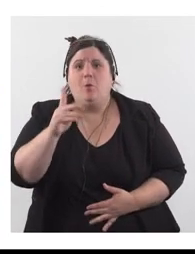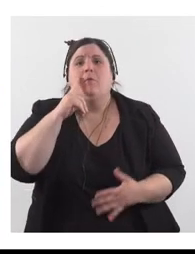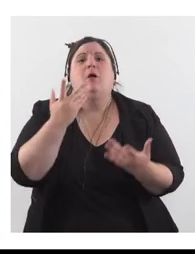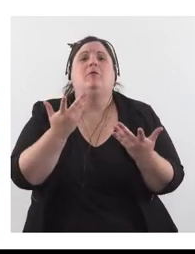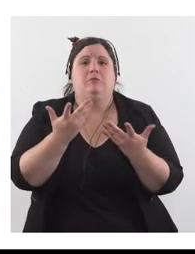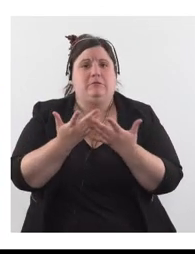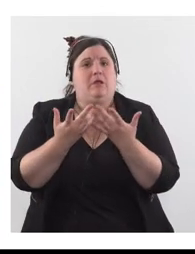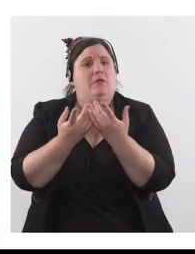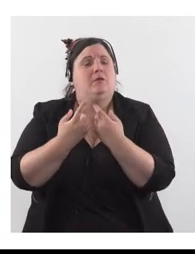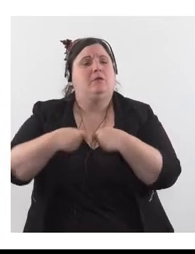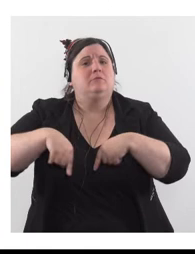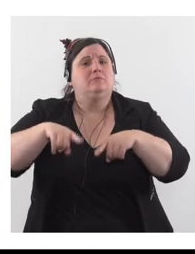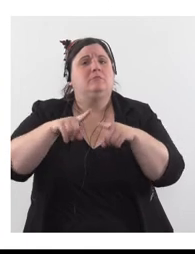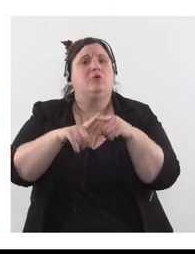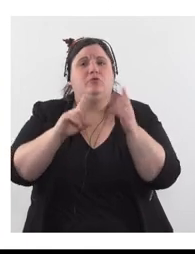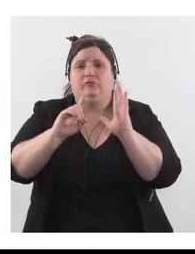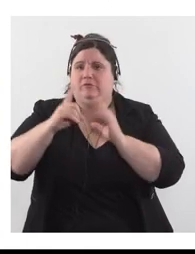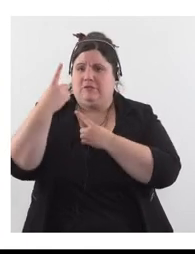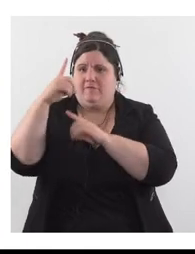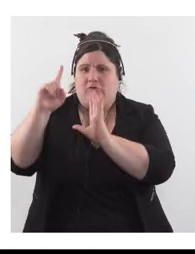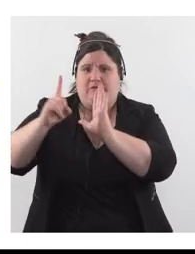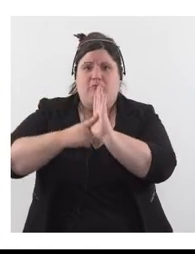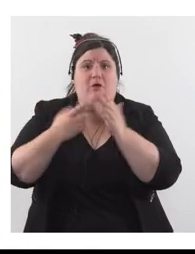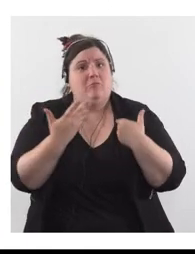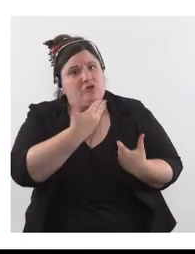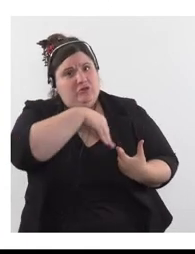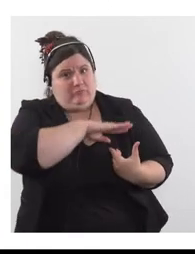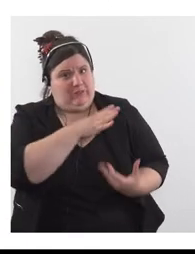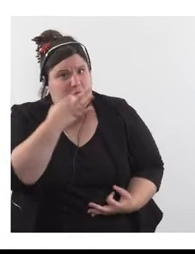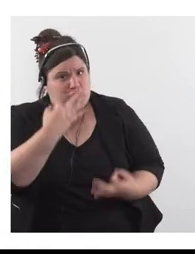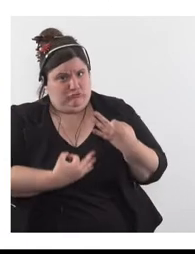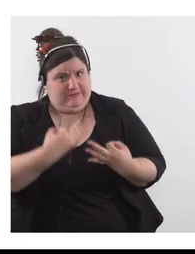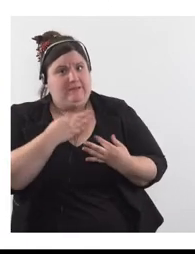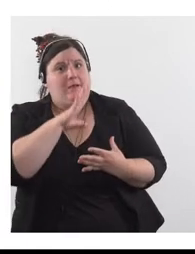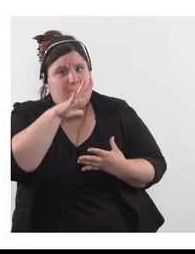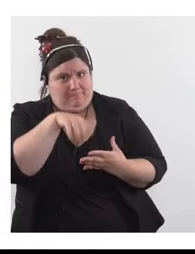aux discriminations. Et j'ai une question pour nos invités.